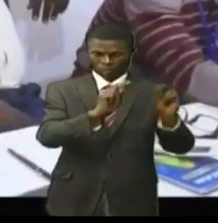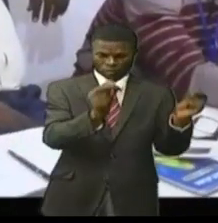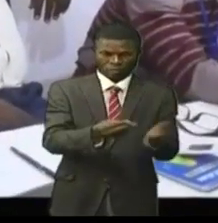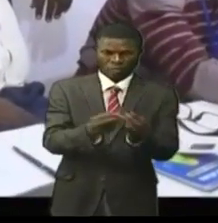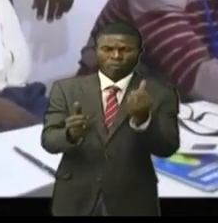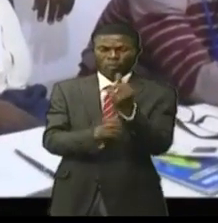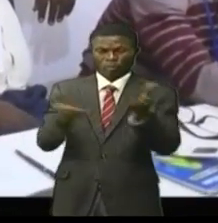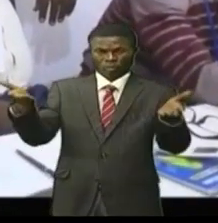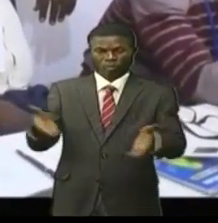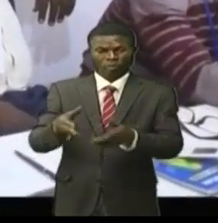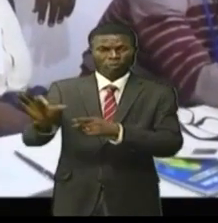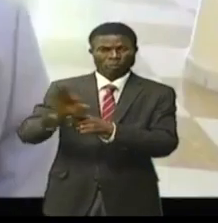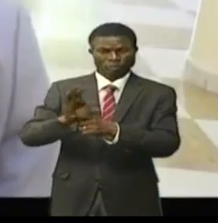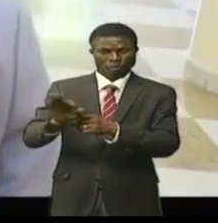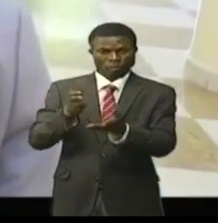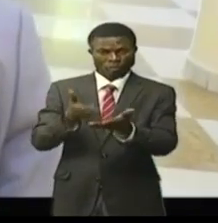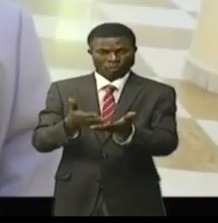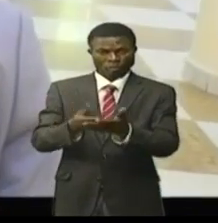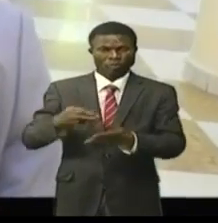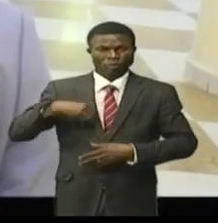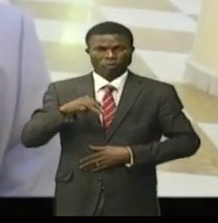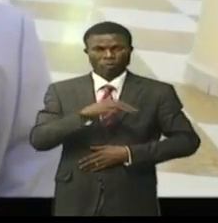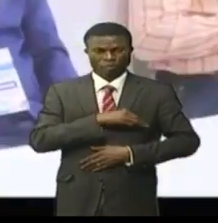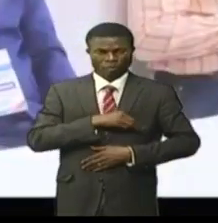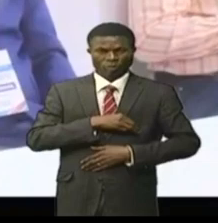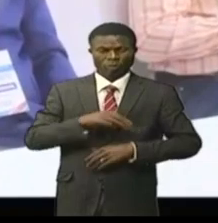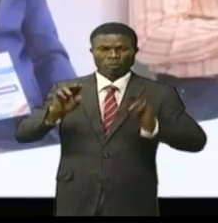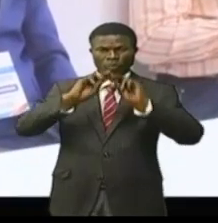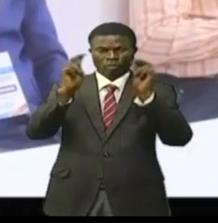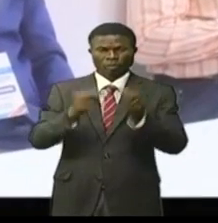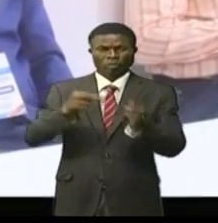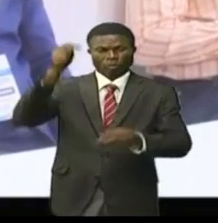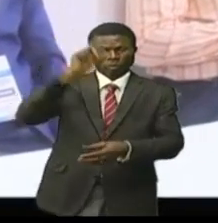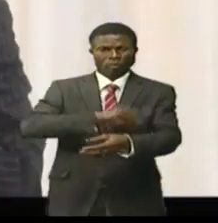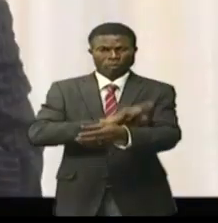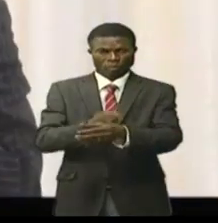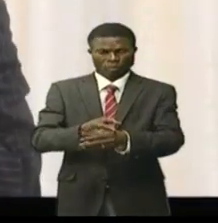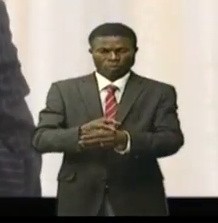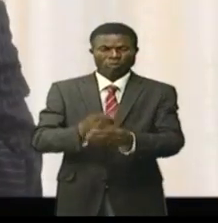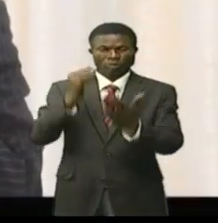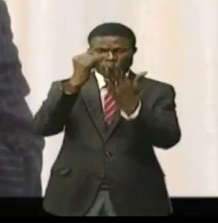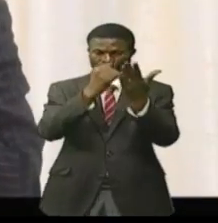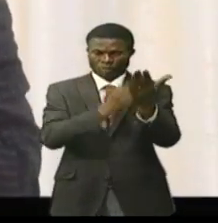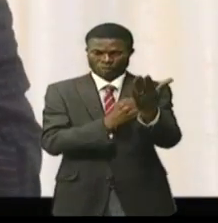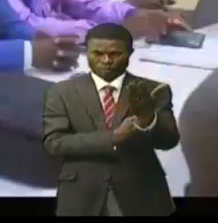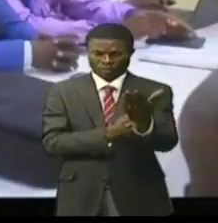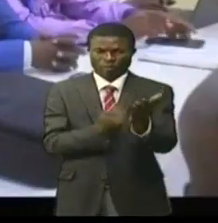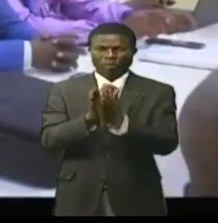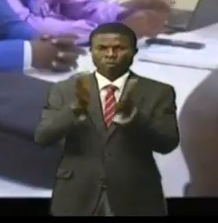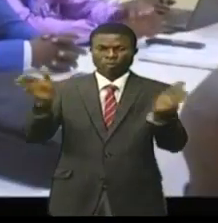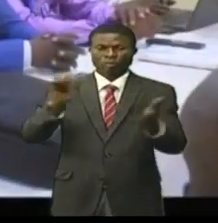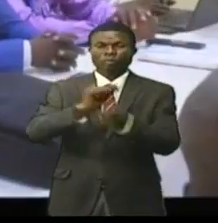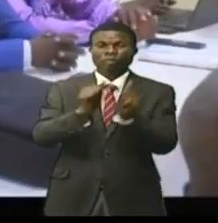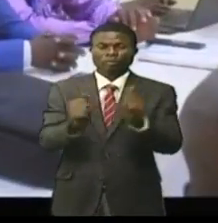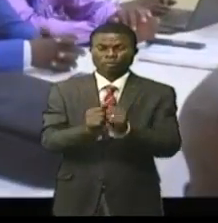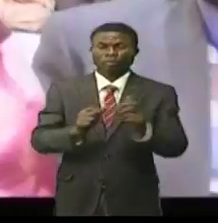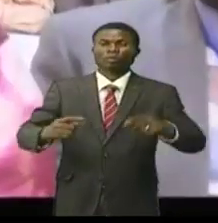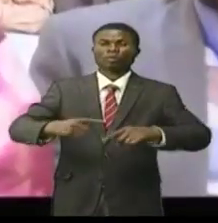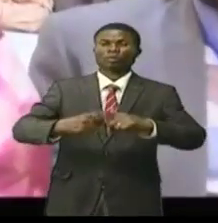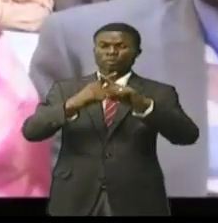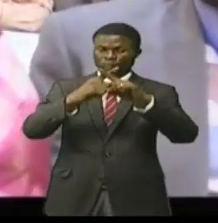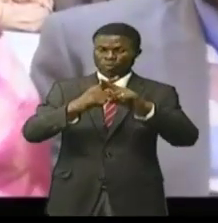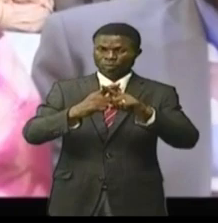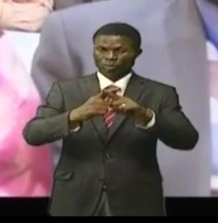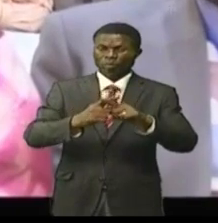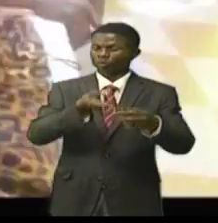qui étaient principalement les membres du Barza intercommunautaire du Nord Kivu, ont identifié et validé en plénière les enjeux conflictuels, prioritaires